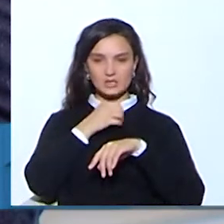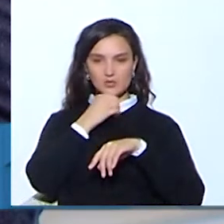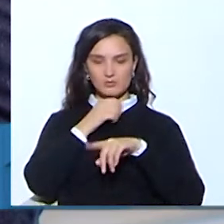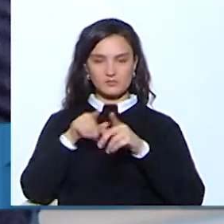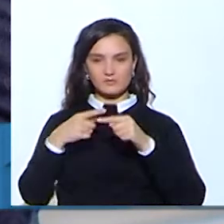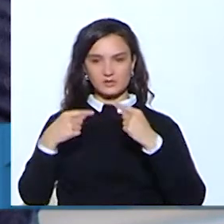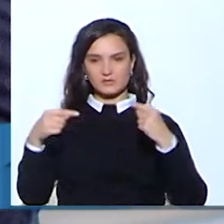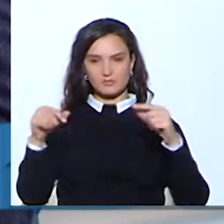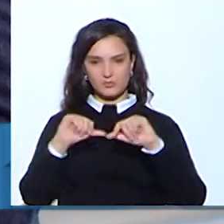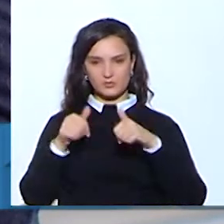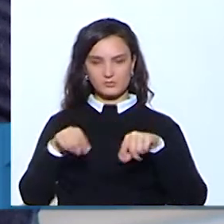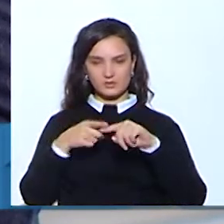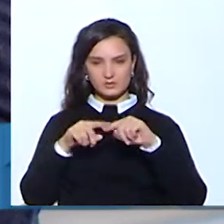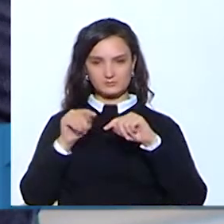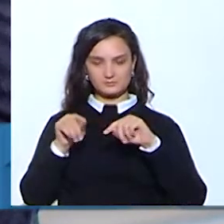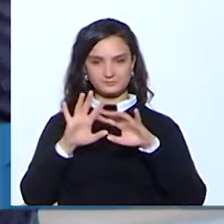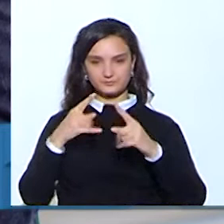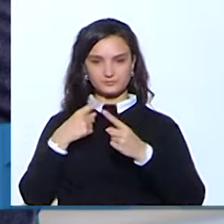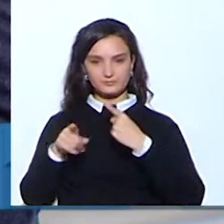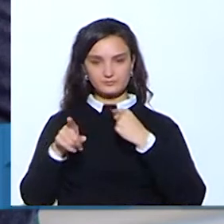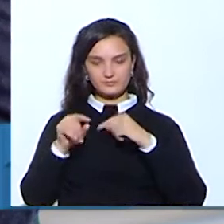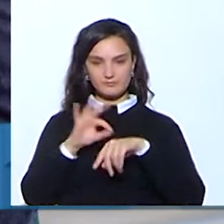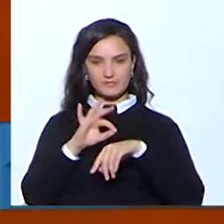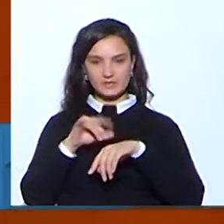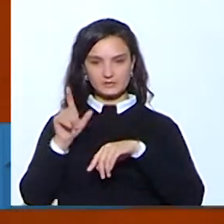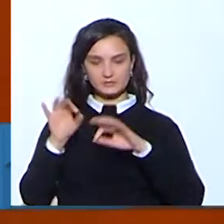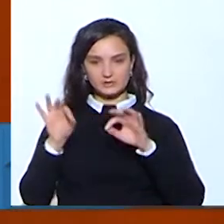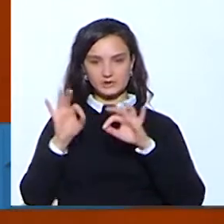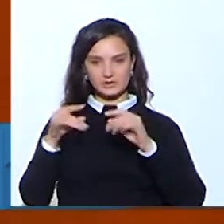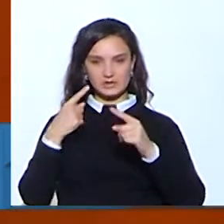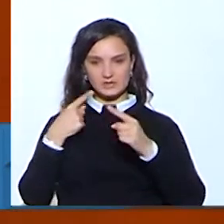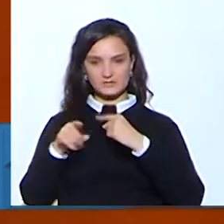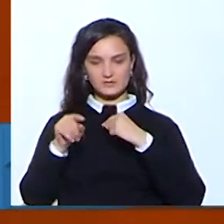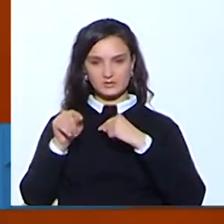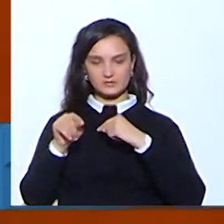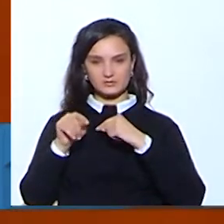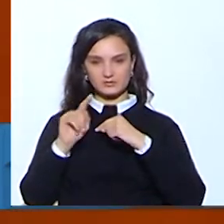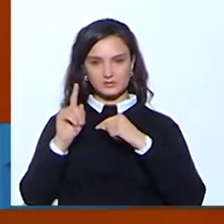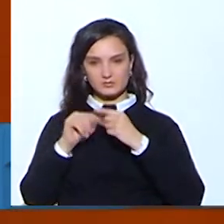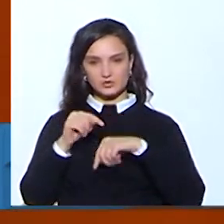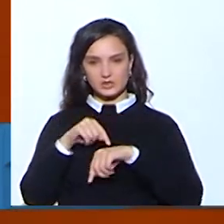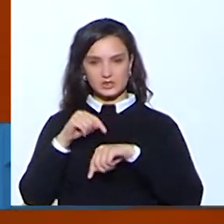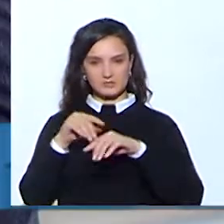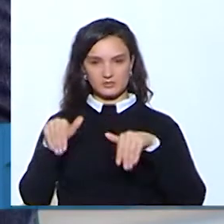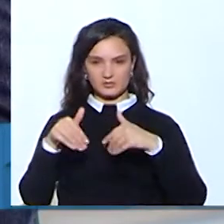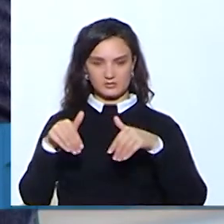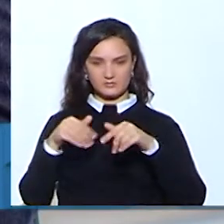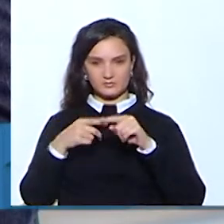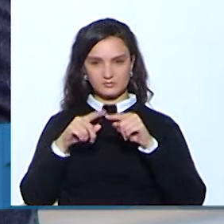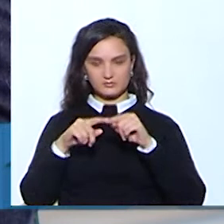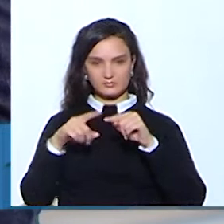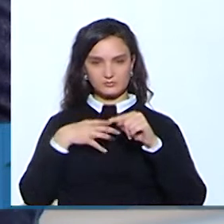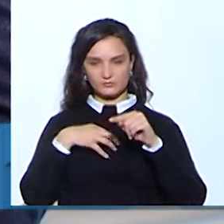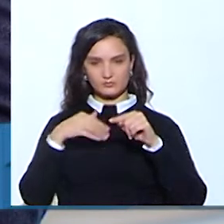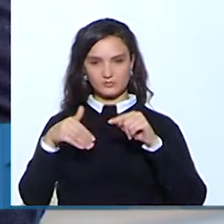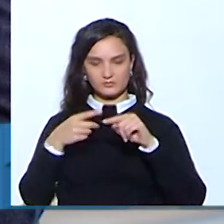კატარაქტა, სხვადასხვა ტიპის კატარაქტები, ერთმა ვიზუალურად არ განსხვავდება და პაციენტს არანაირი სხვა რაიმე შეგრძნება არ აქვს,